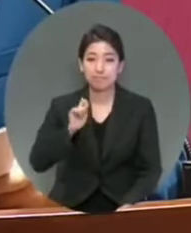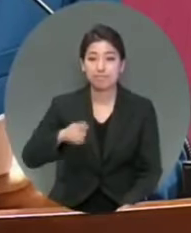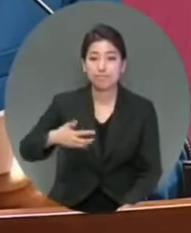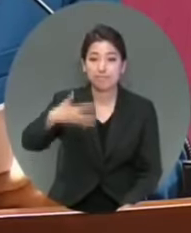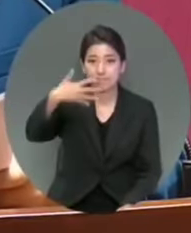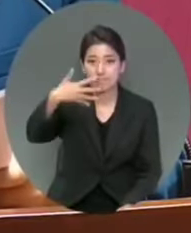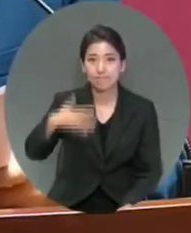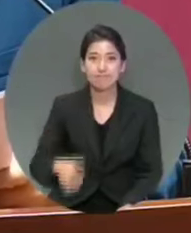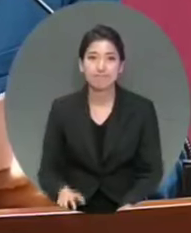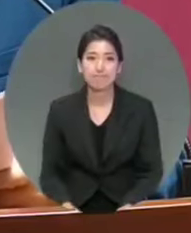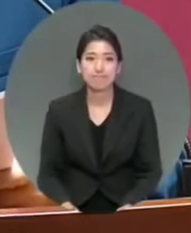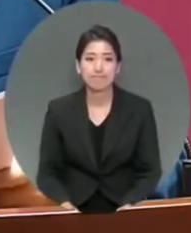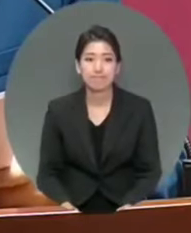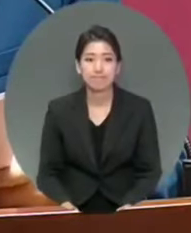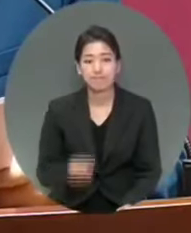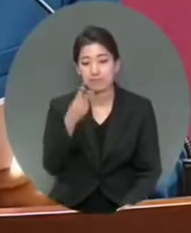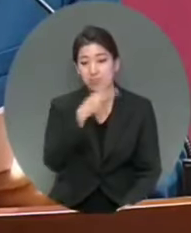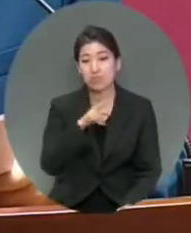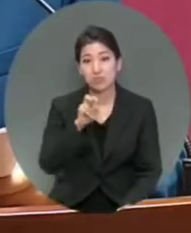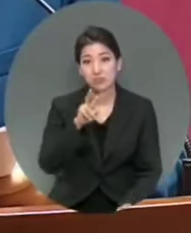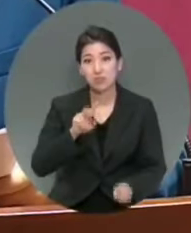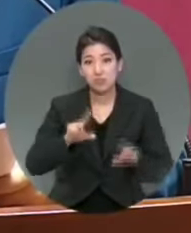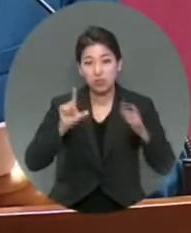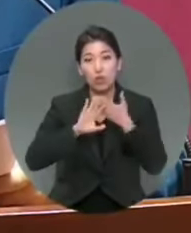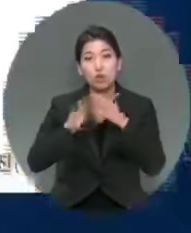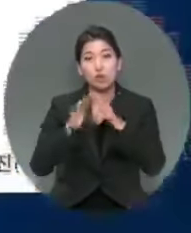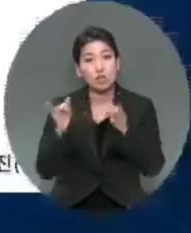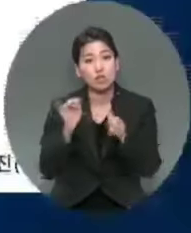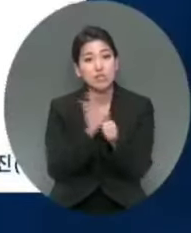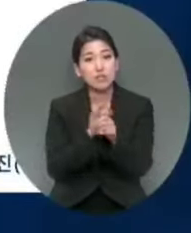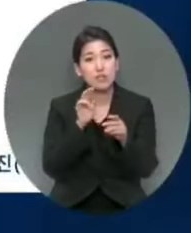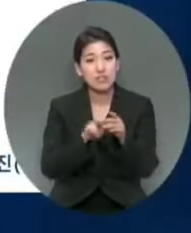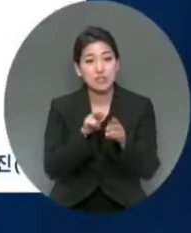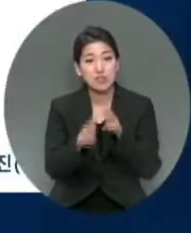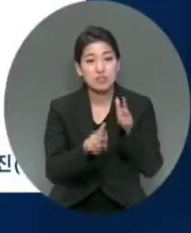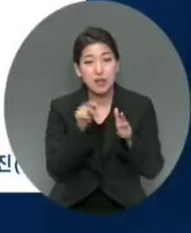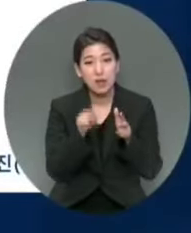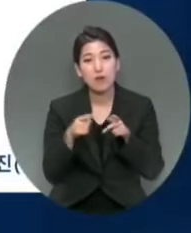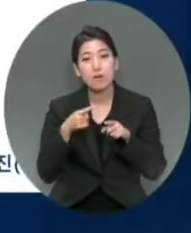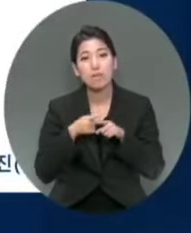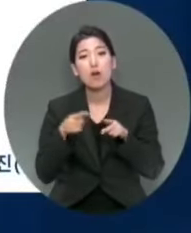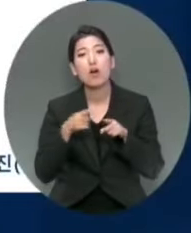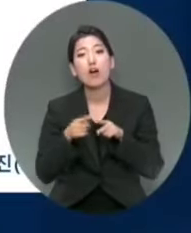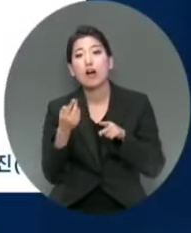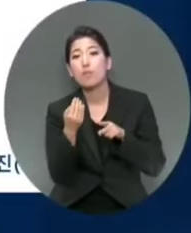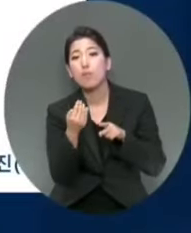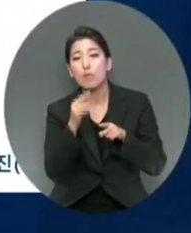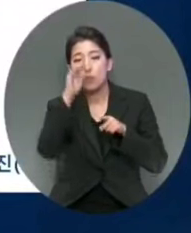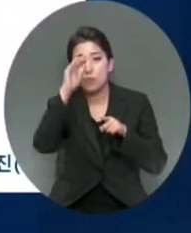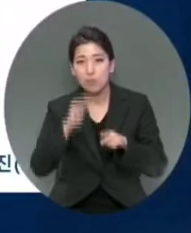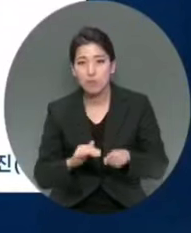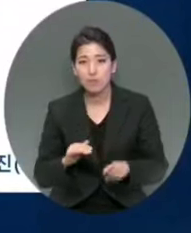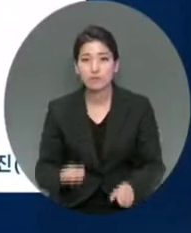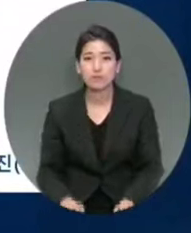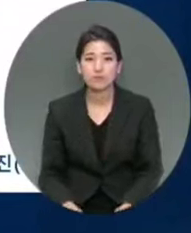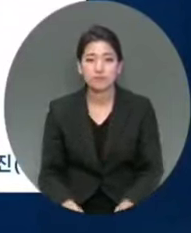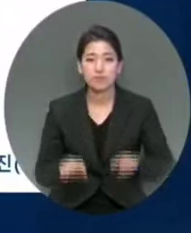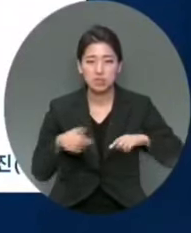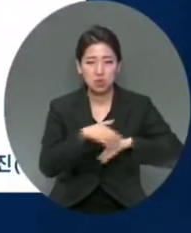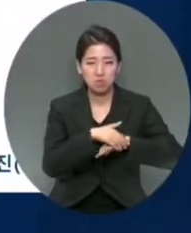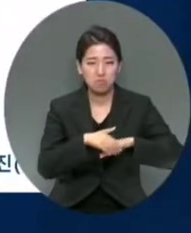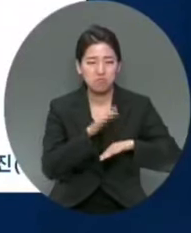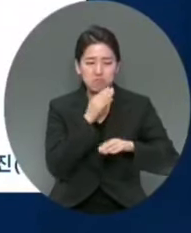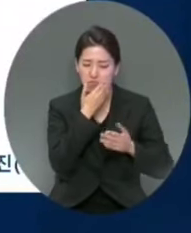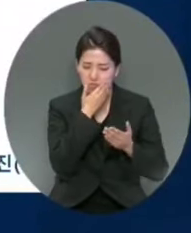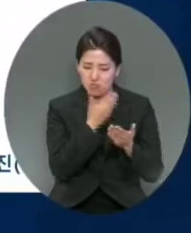주시면 기재부가 2022년에 외국인 노동자 지원 센터 지원 사업에 대해서 평가한 평가표입니다. 정책적으로 상당한